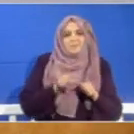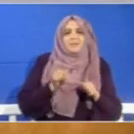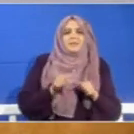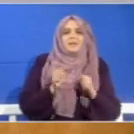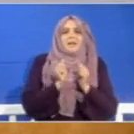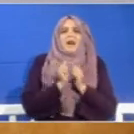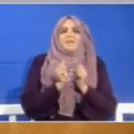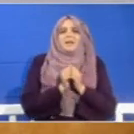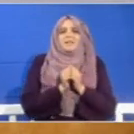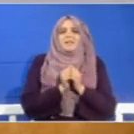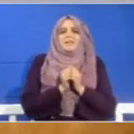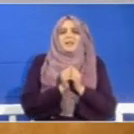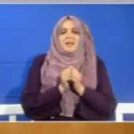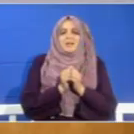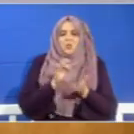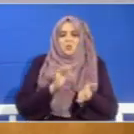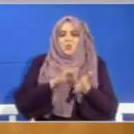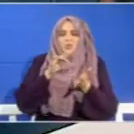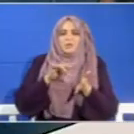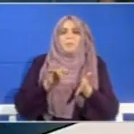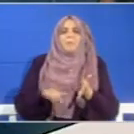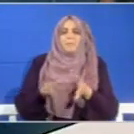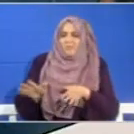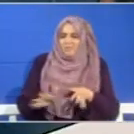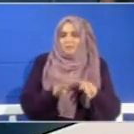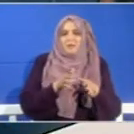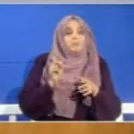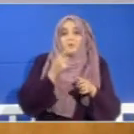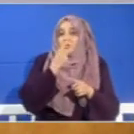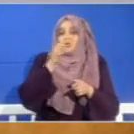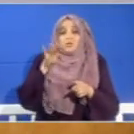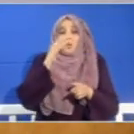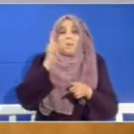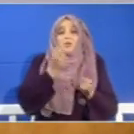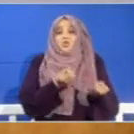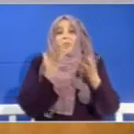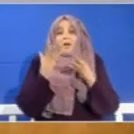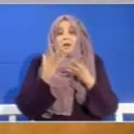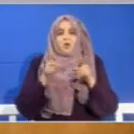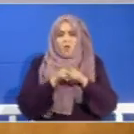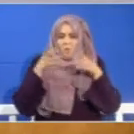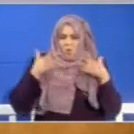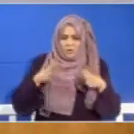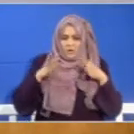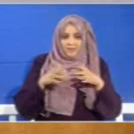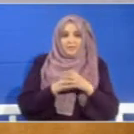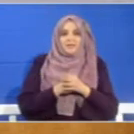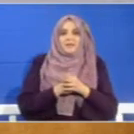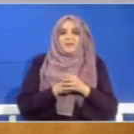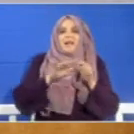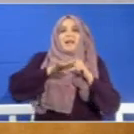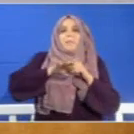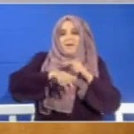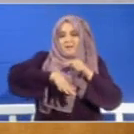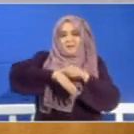ريح الجنة، يعني لا يشم رائحة الجنة. يا الله. قال في حديث آخر: ما أسفل الكعبين هو في النار.